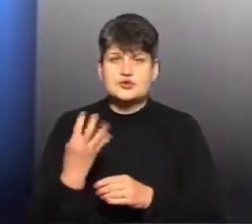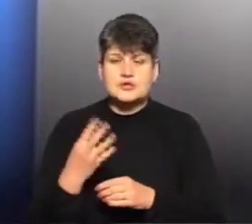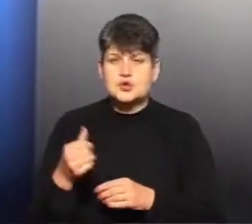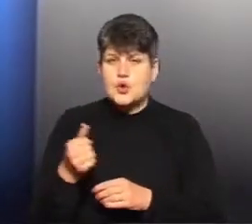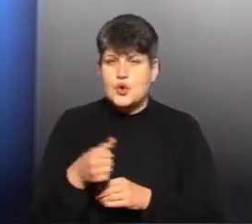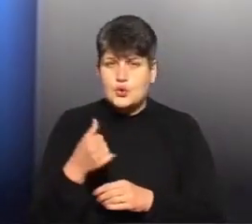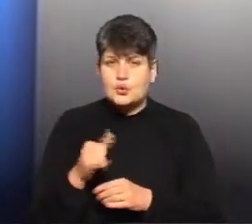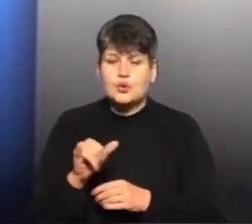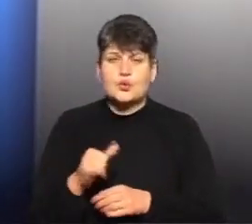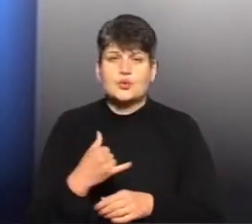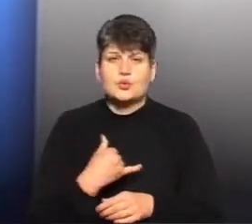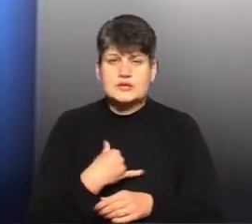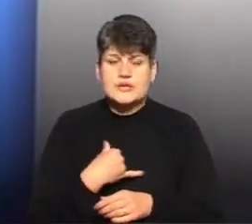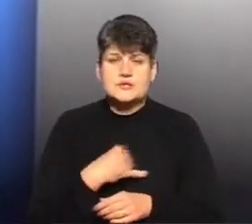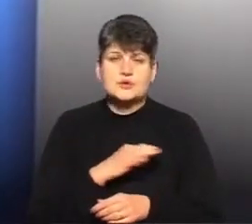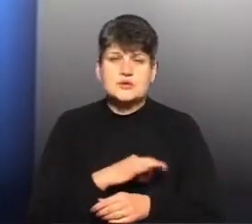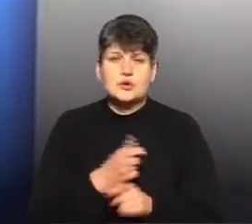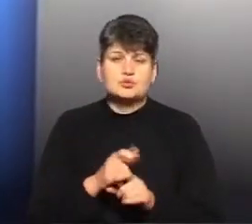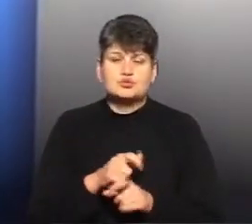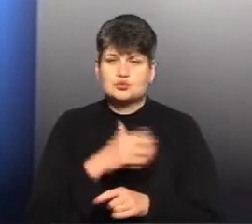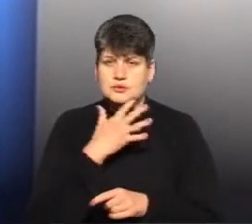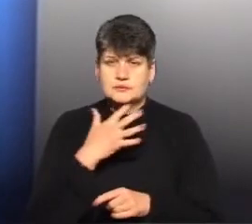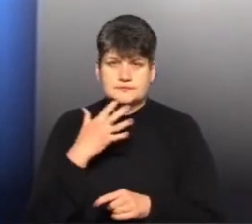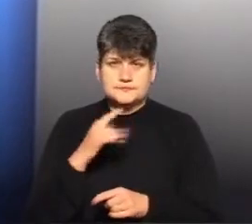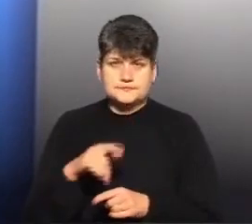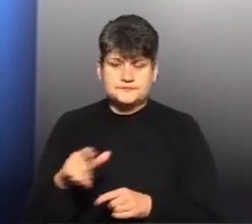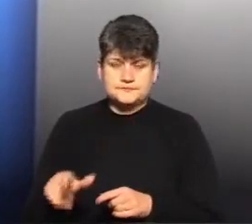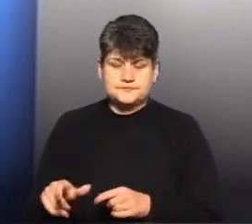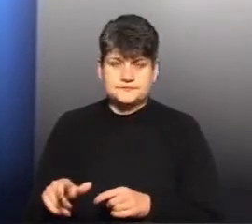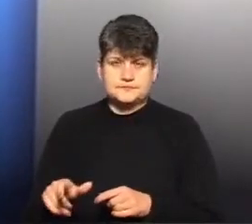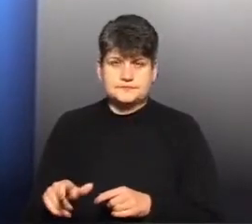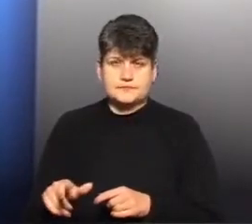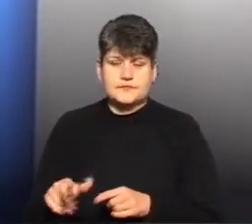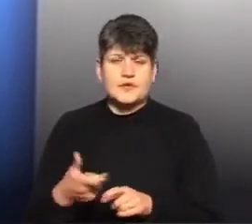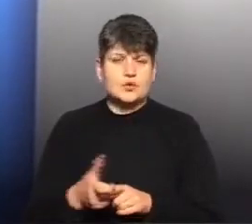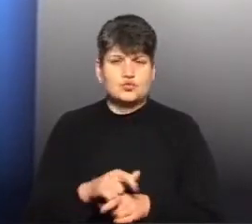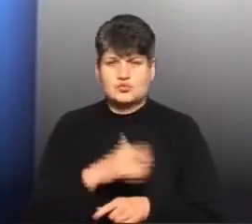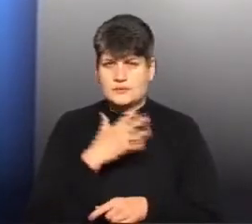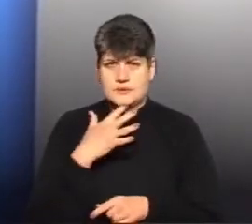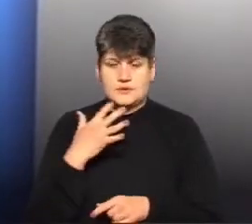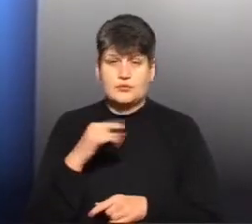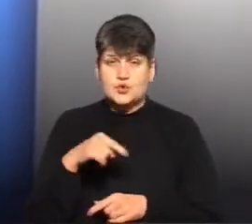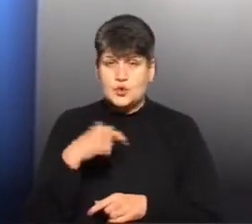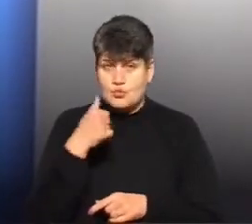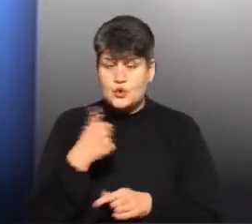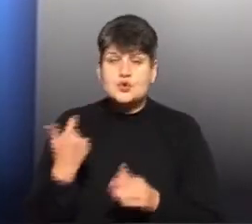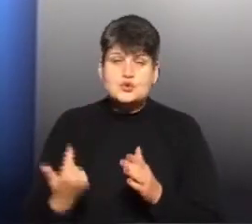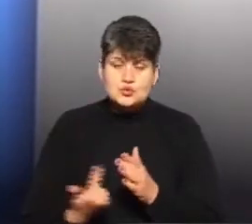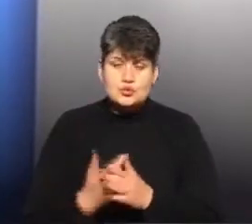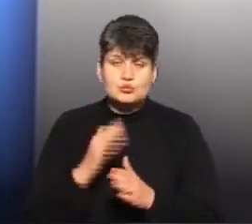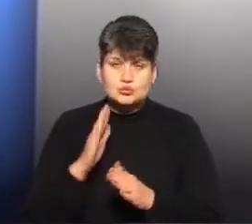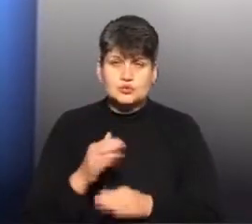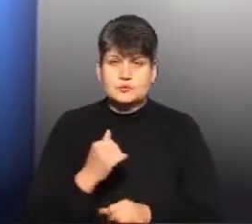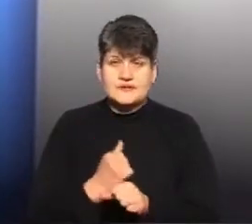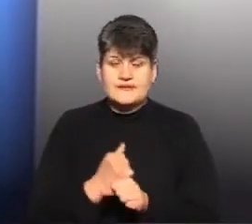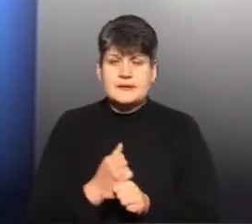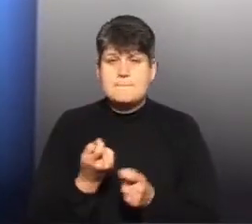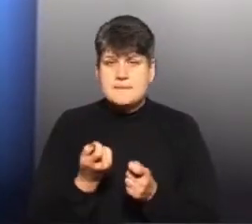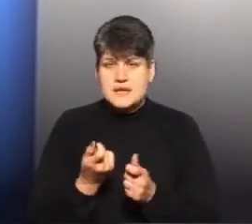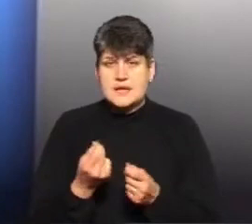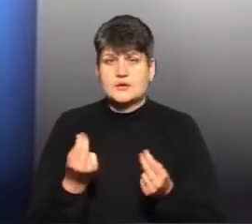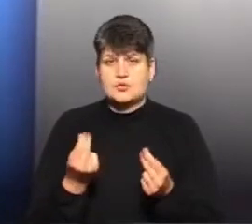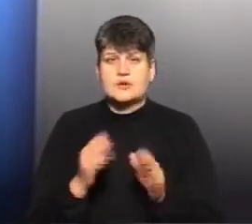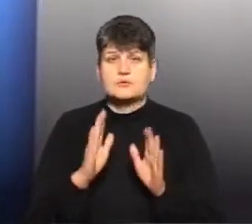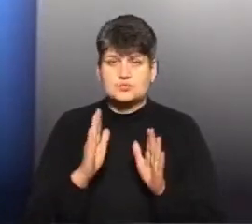скориталося дуже багато споживачів. В Тернополі так точно дуже багато. Так, дуже багато. Цього року вона знову ж таки буде діяти. Невеликі кошти, але буде діяти. Це